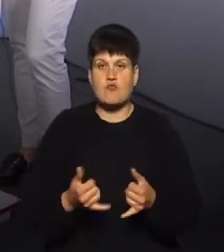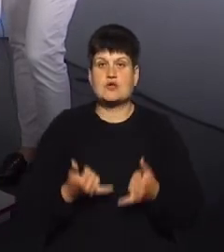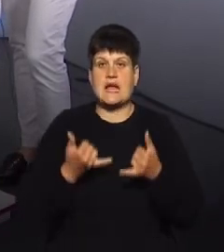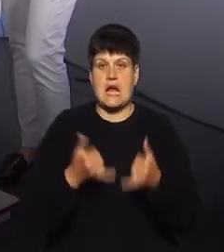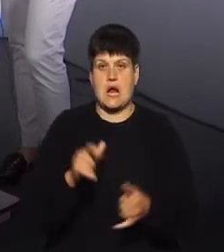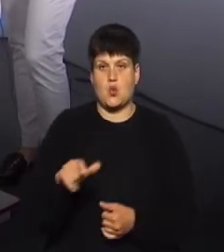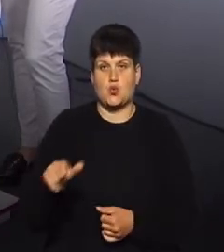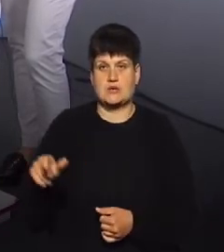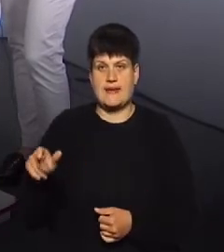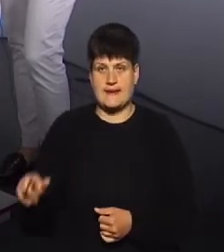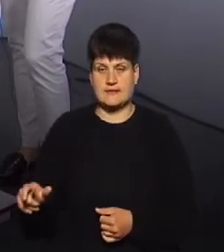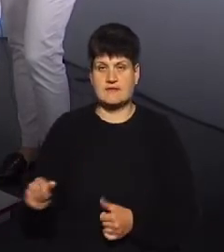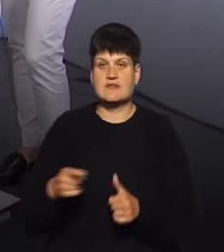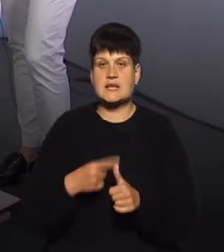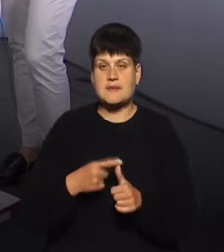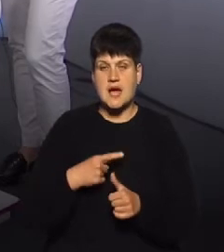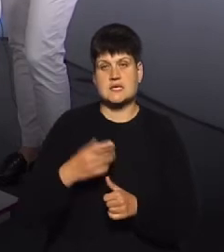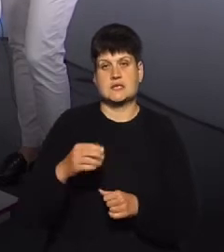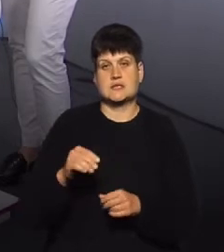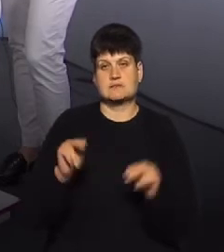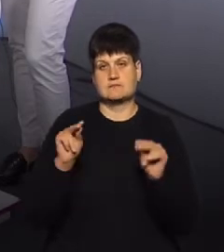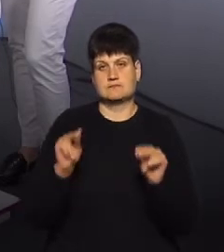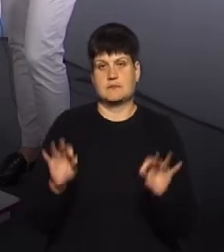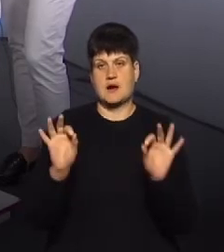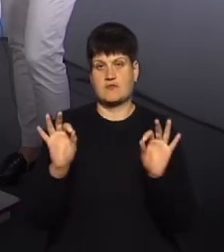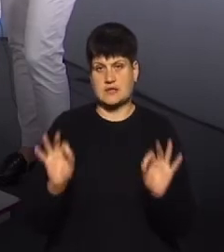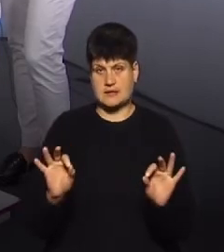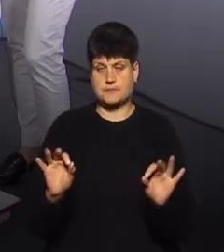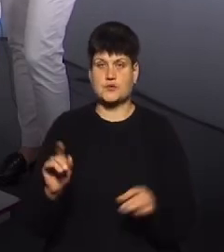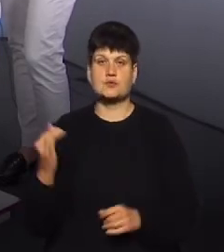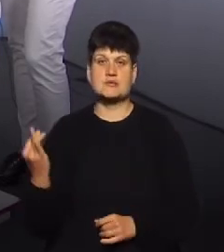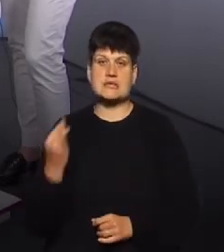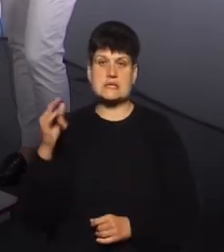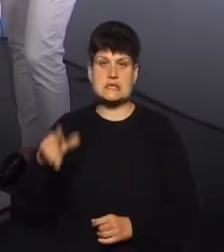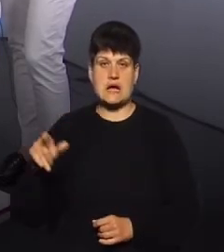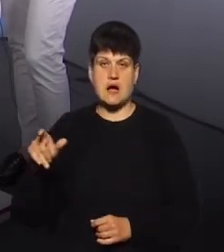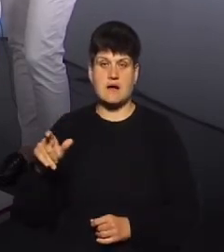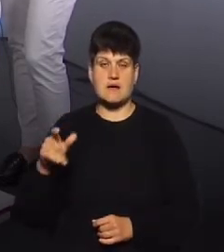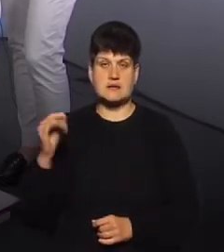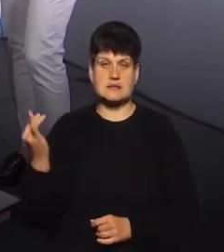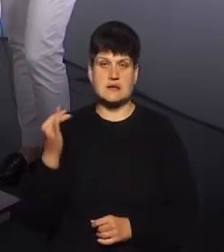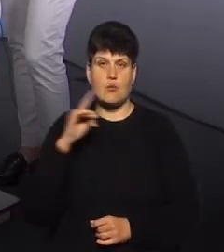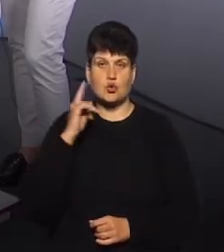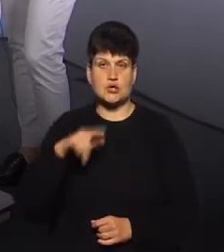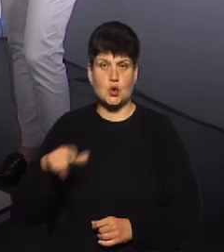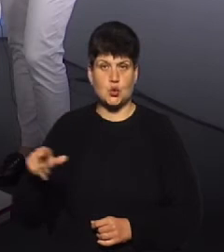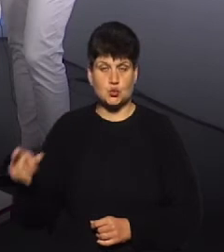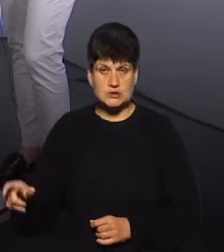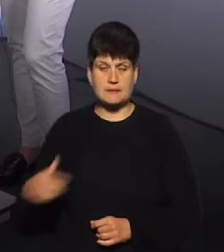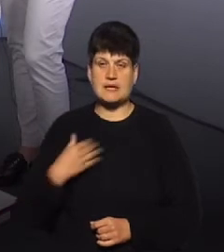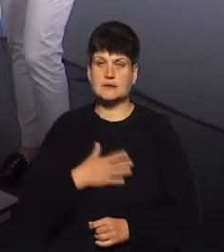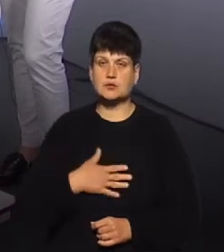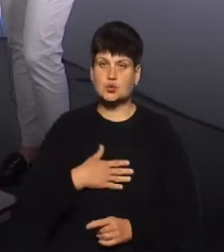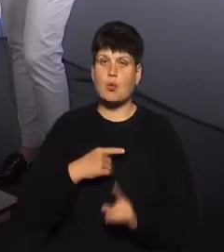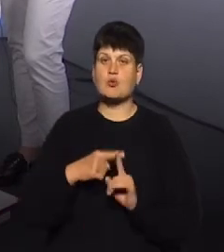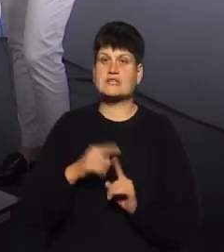ім'я справедливості, і що зацікавлені молоді люди, мене це дуже хвилює позитивно,